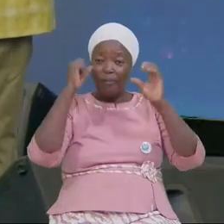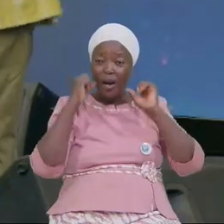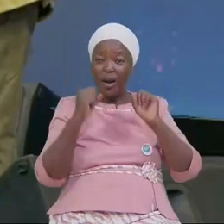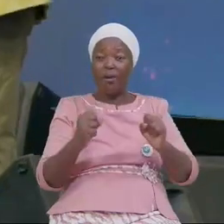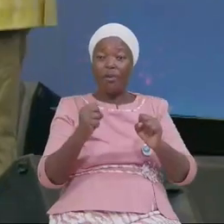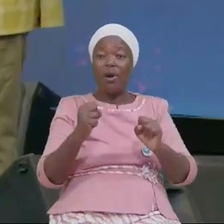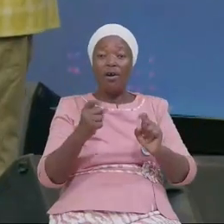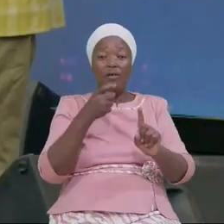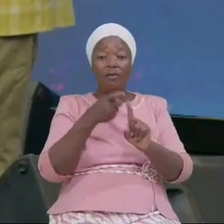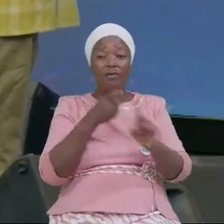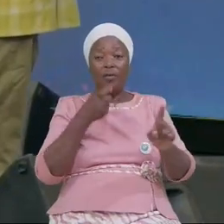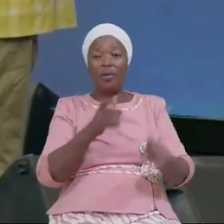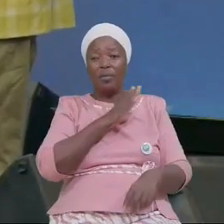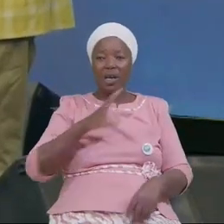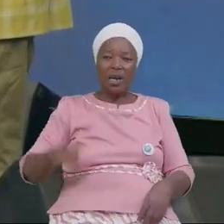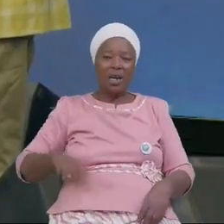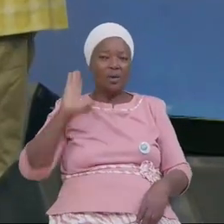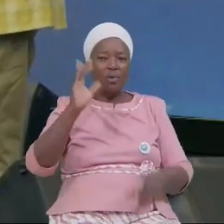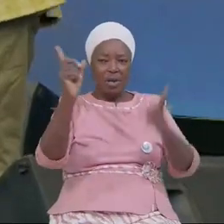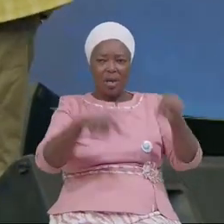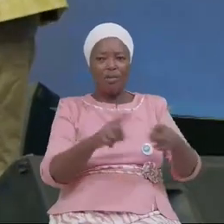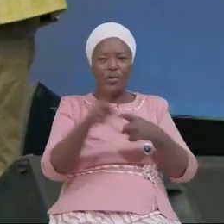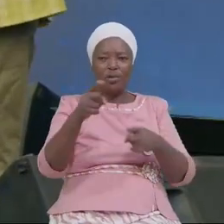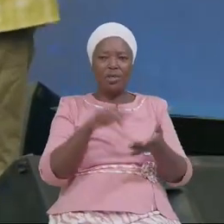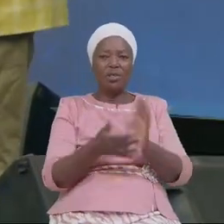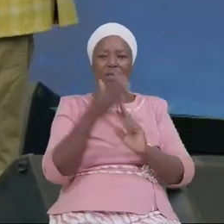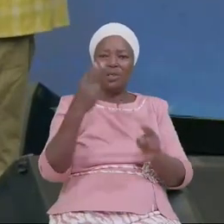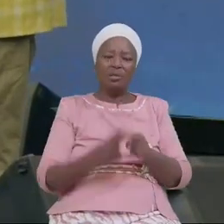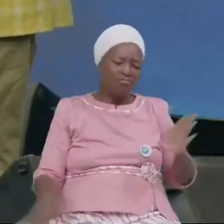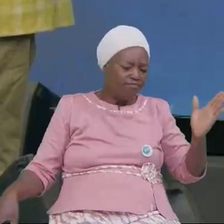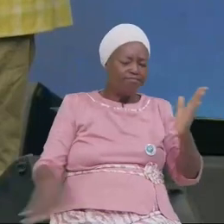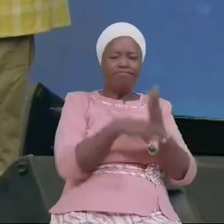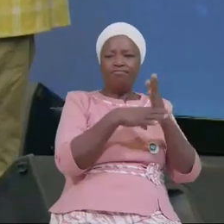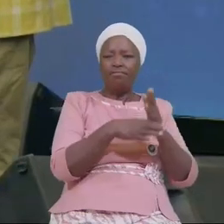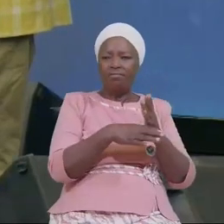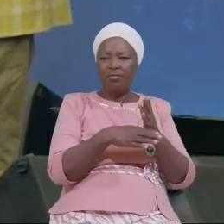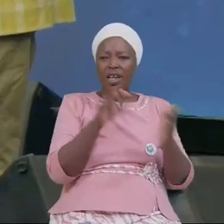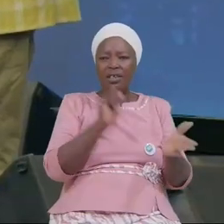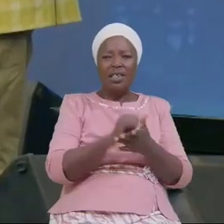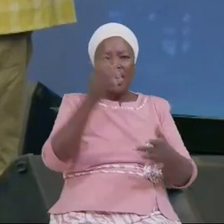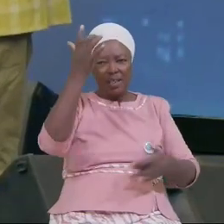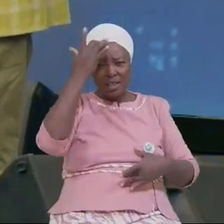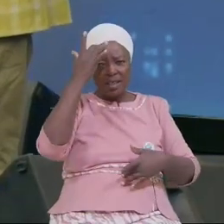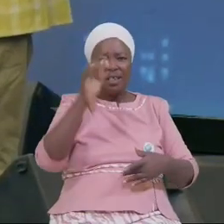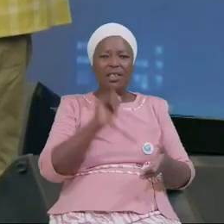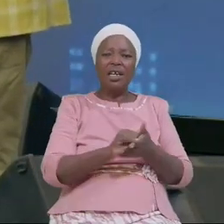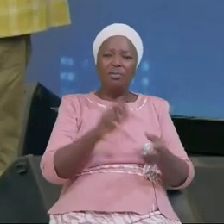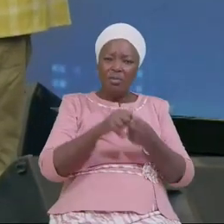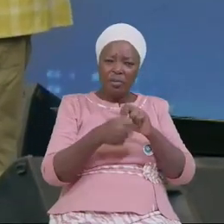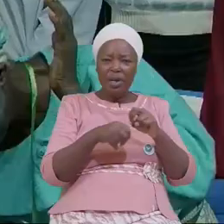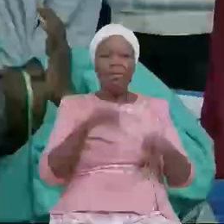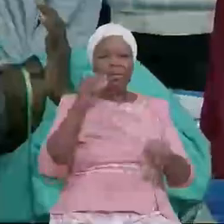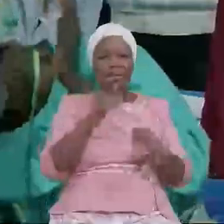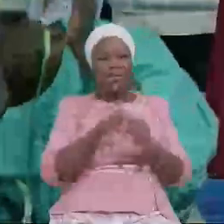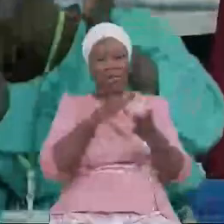Christ viendra à vous et va frapper cette maladie, cette infirmité au nom de